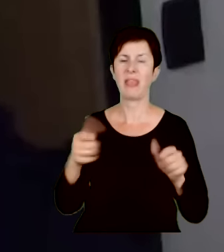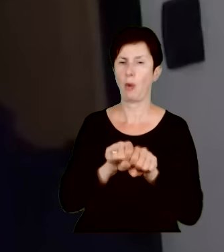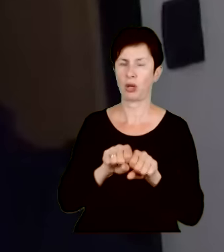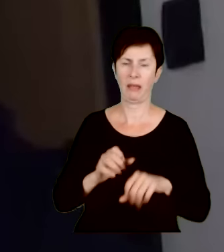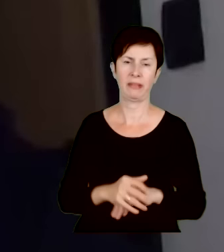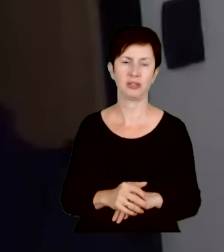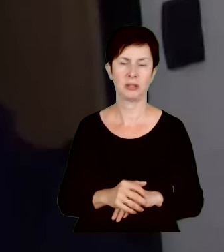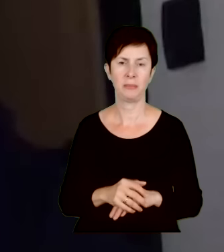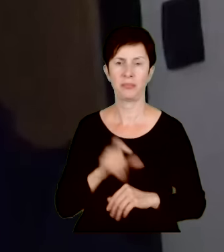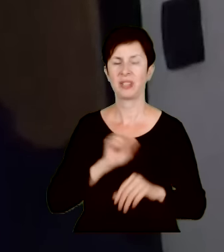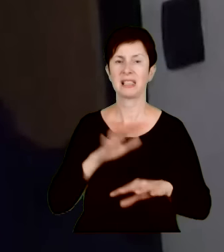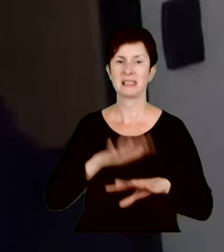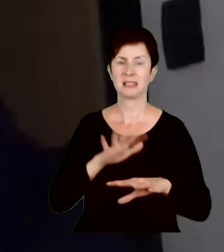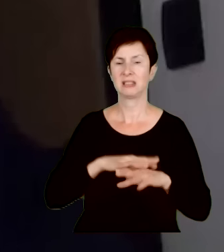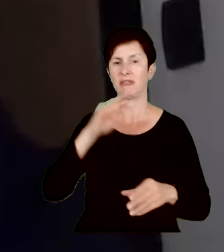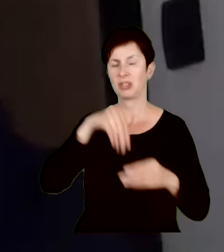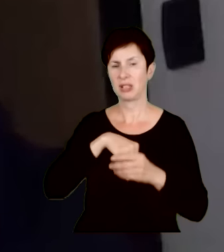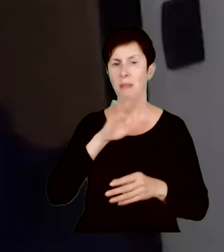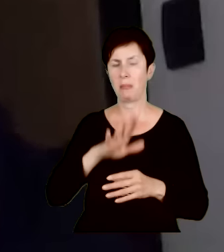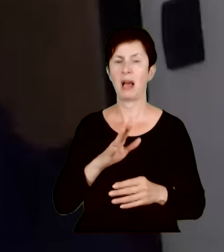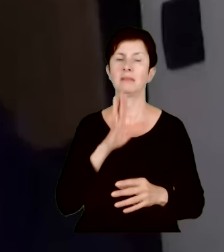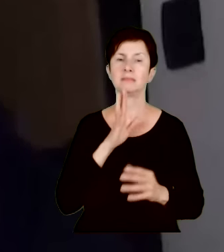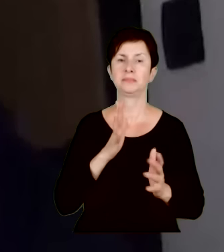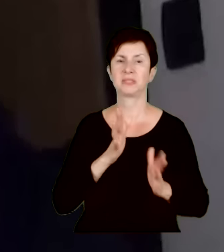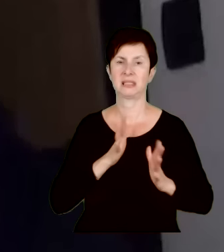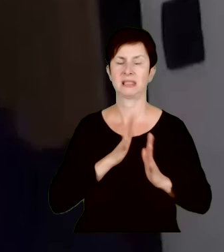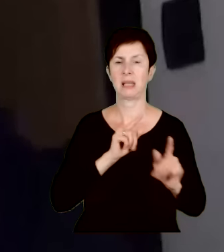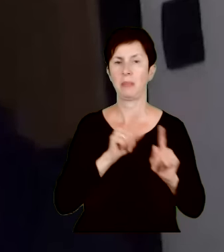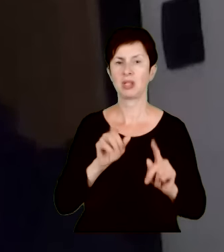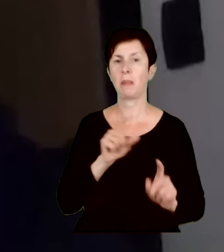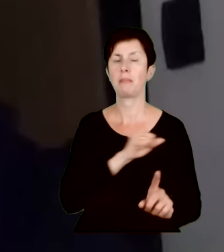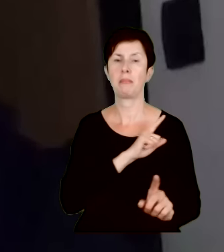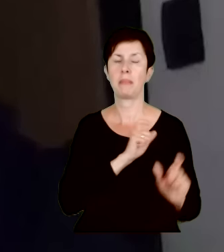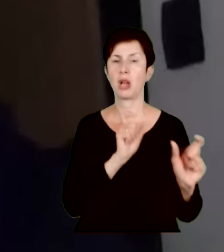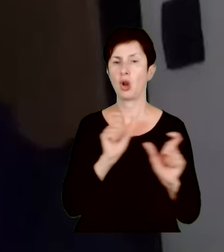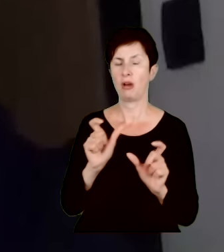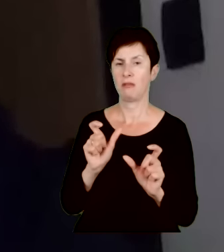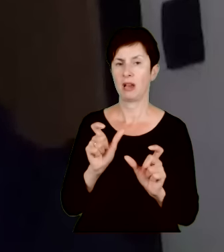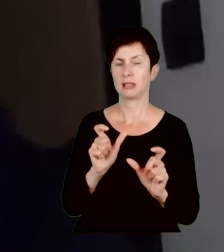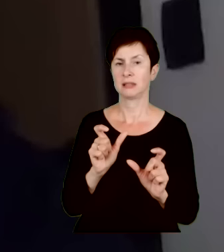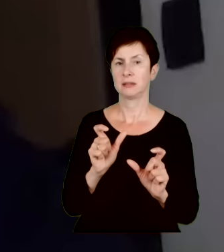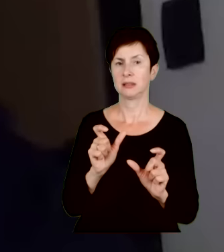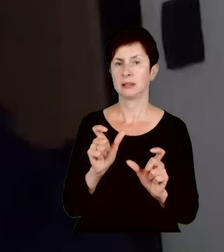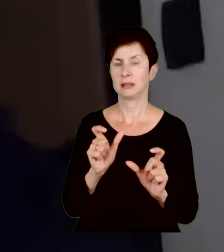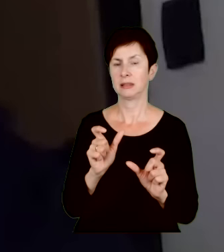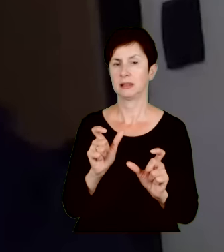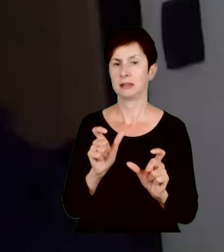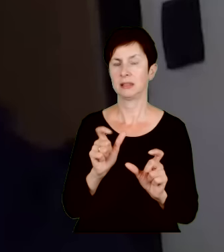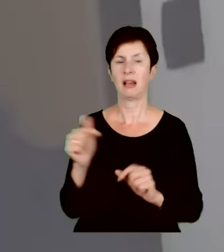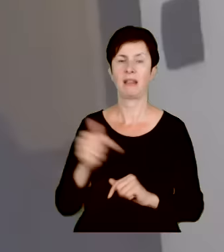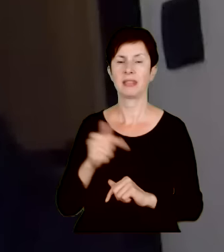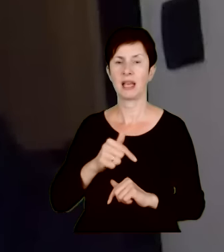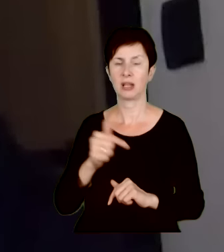wbudowane pewnego rodzaju bezpieczniki które miały pilnować miały stać na straży interesów